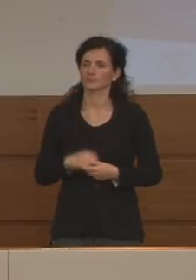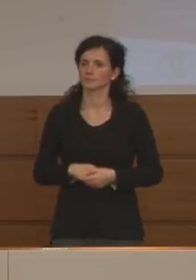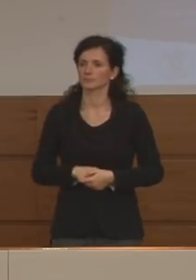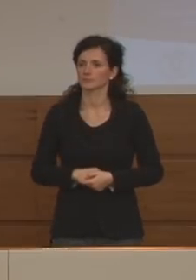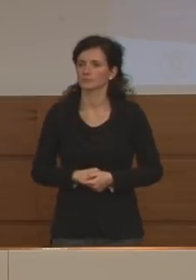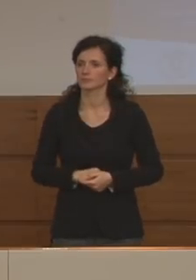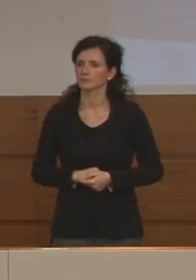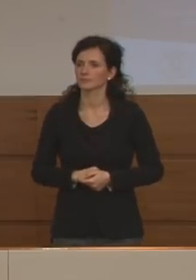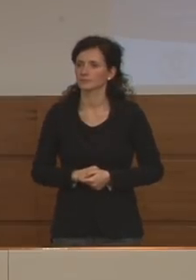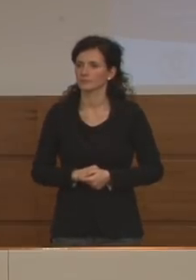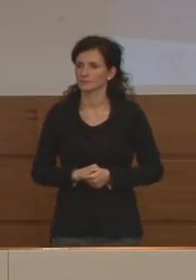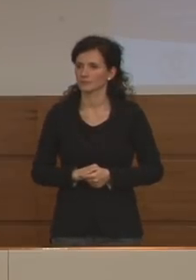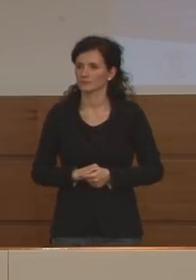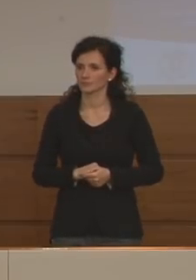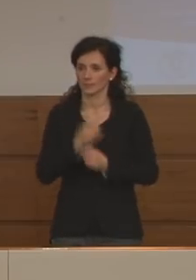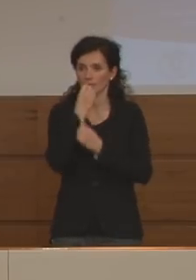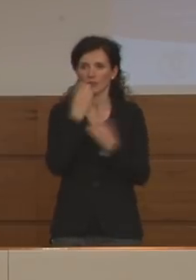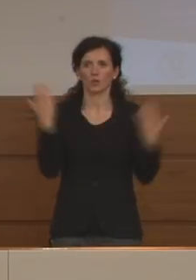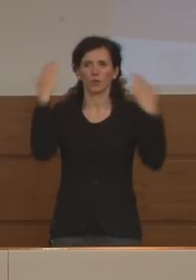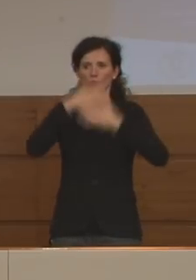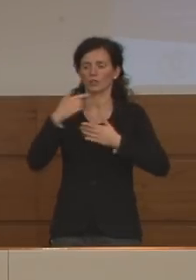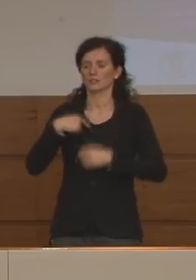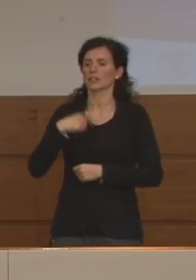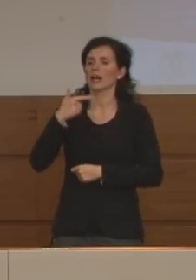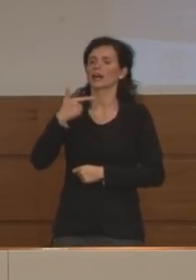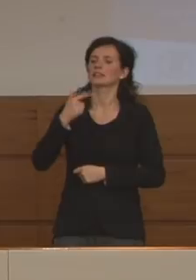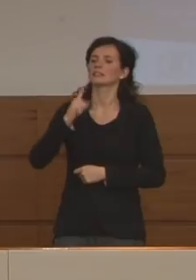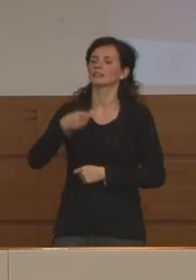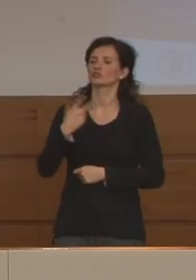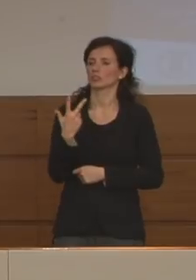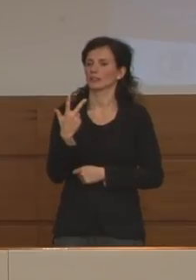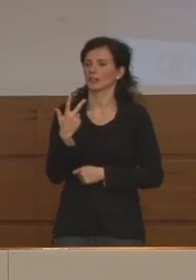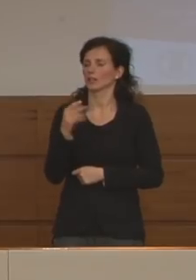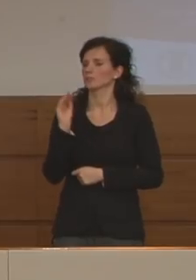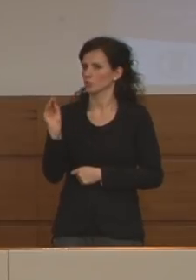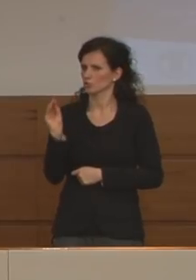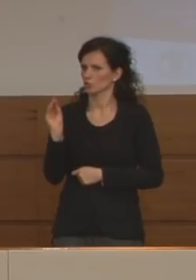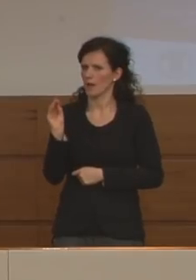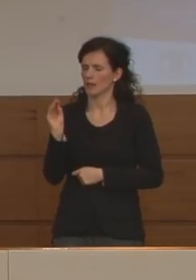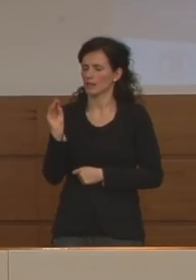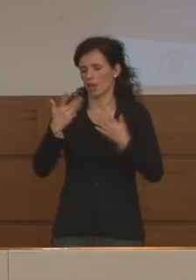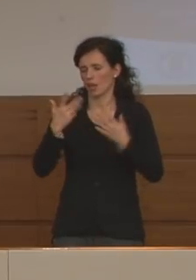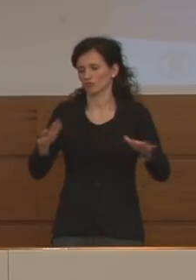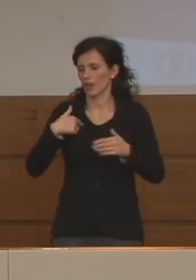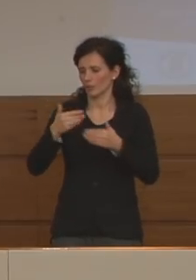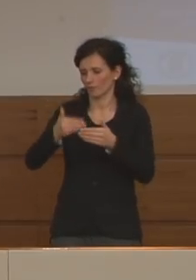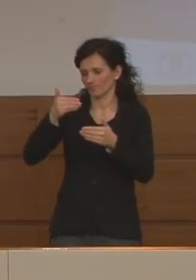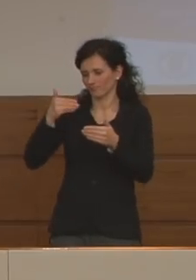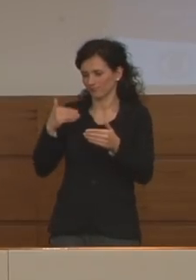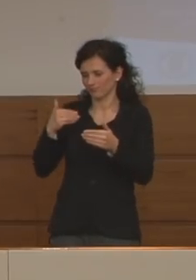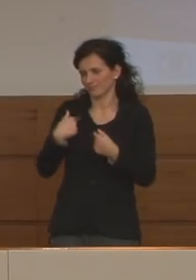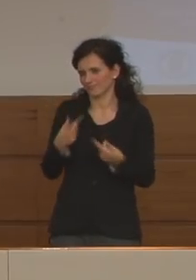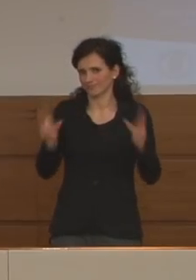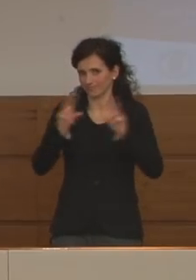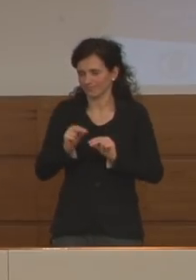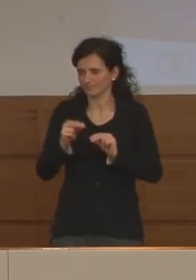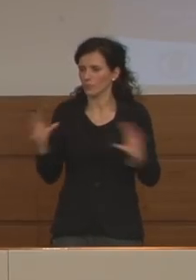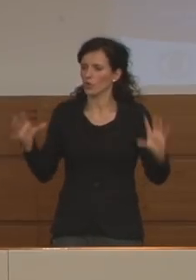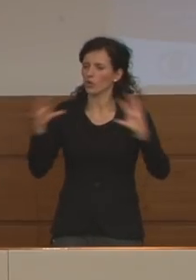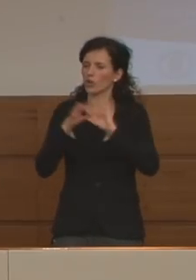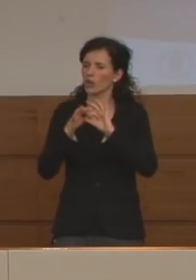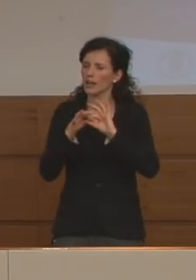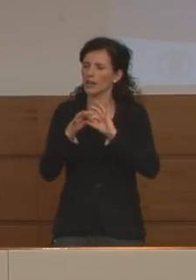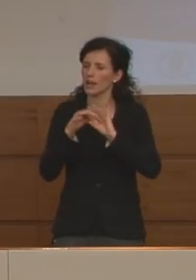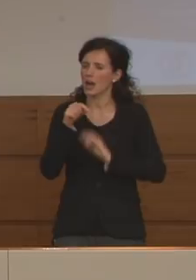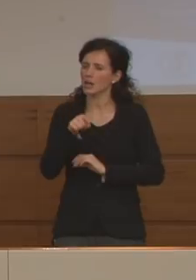di buonasera sono cecconi del tg3 è una domanda che ho già fatto anche in passato mi lego a quello che stava